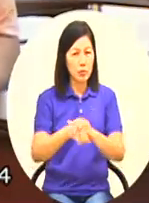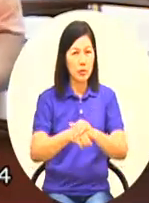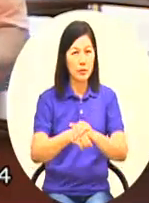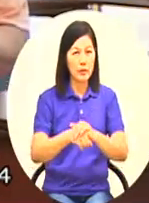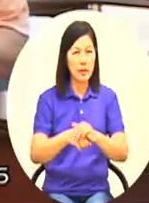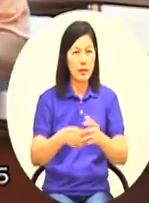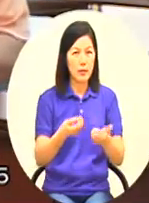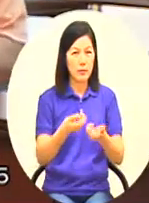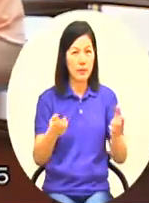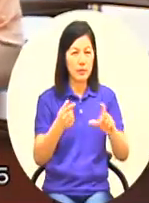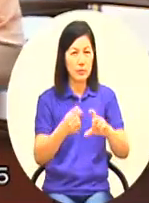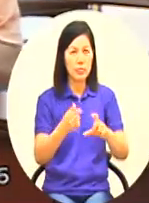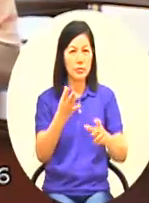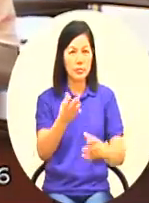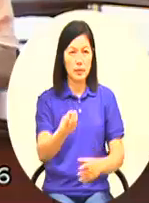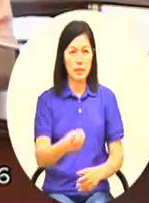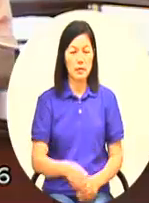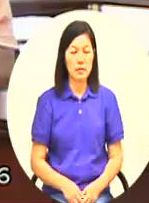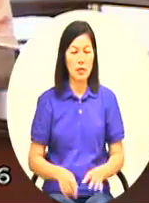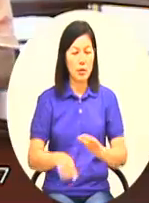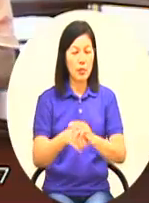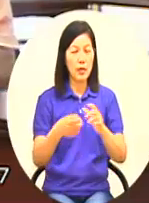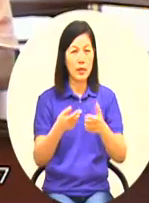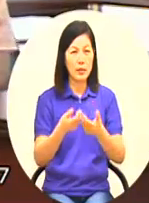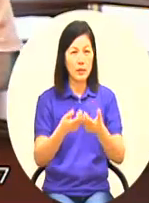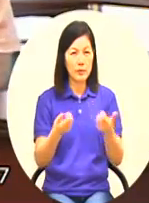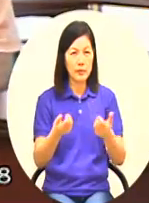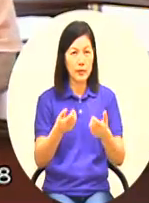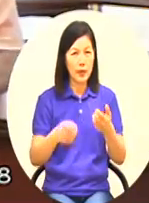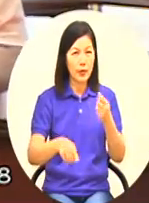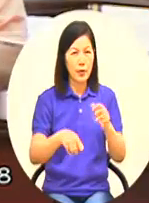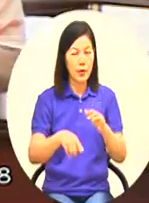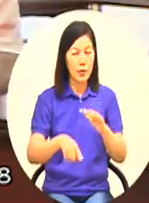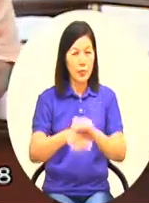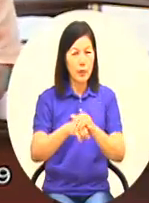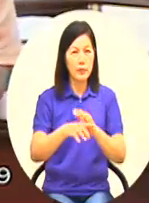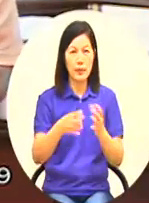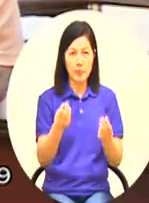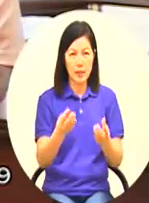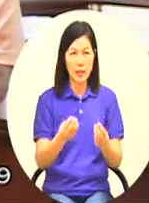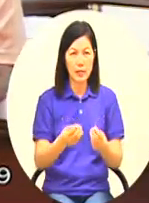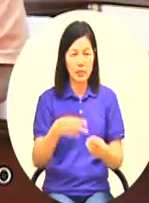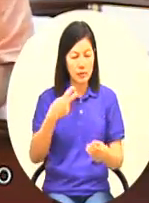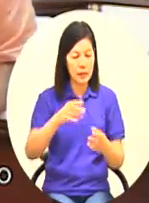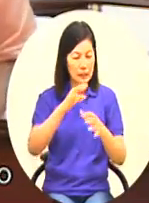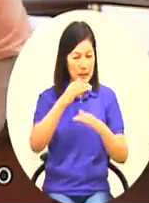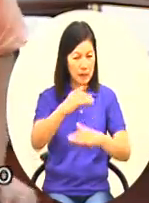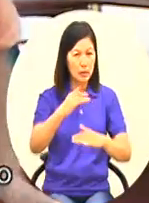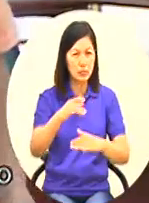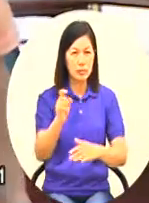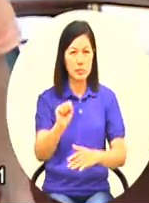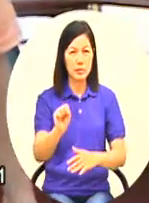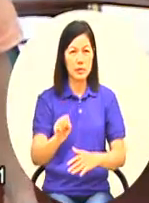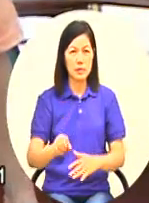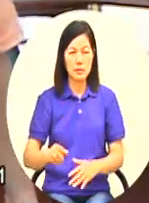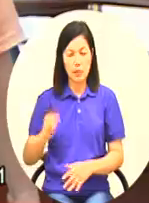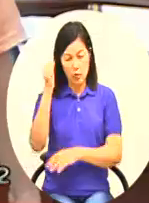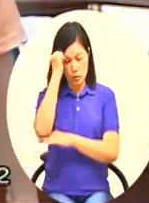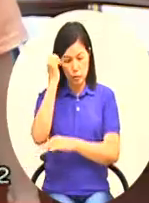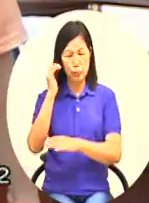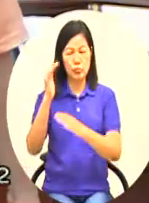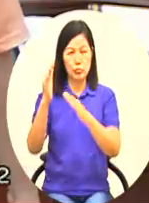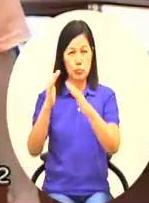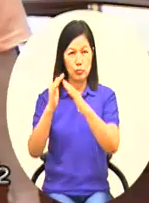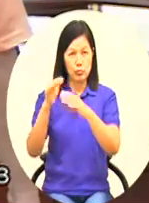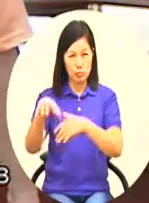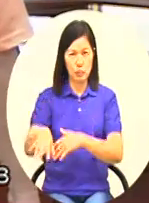是都没有违反分区的这个立场的经营之下咧，你给他限制伊袂使，给他住宅区也使。所以本